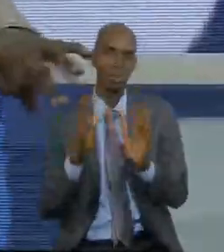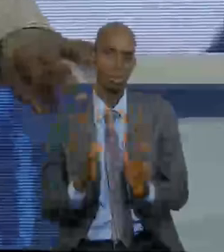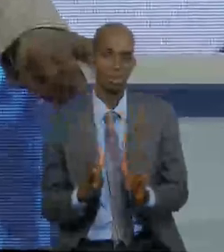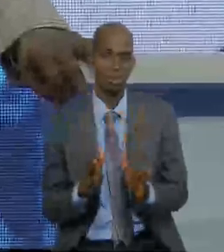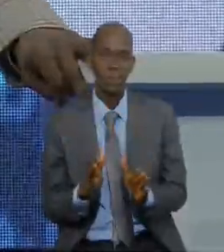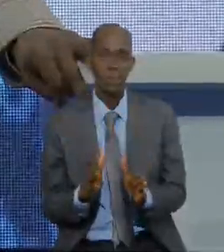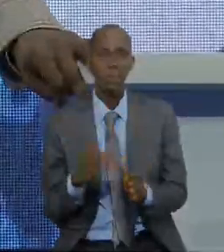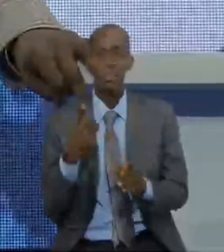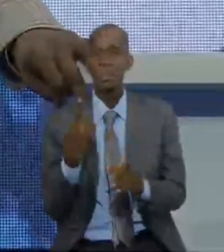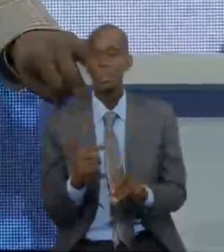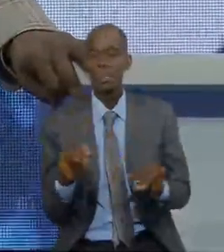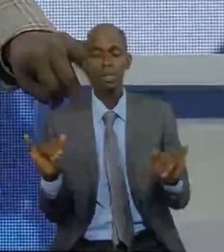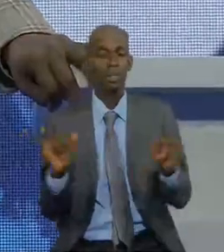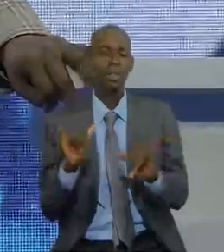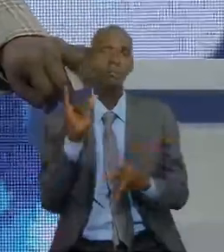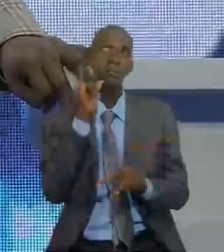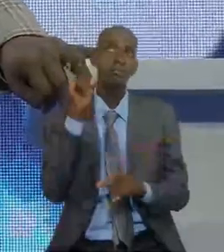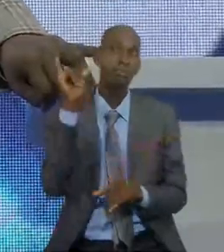de faire